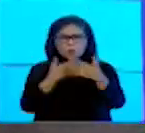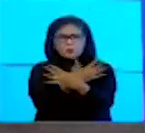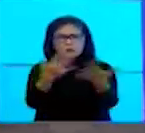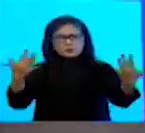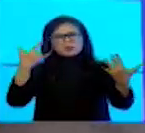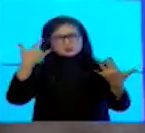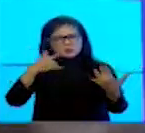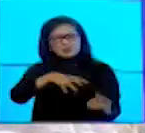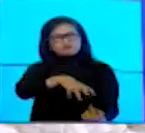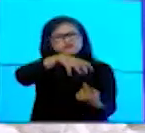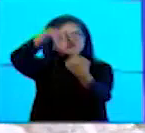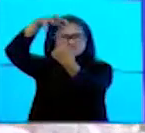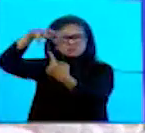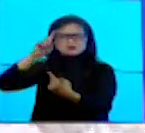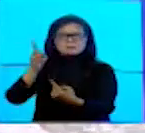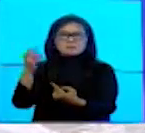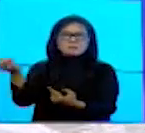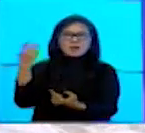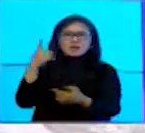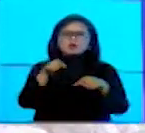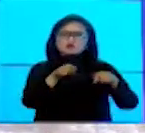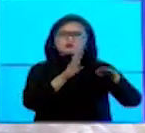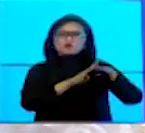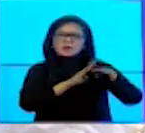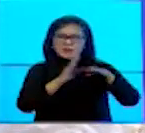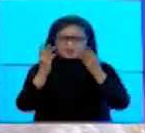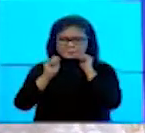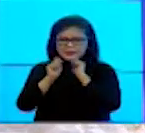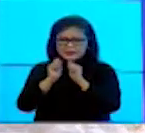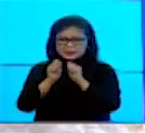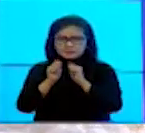udara dengan dalih tradisi Lebaran. Tim Liputan melaporkan.